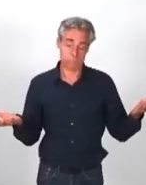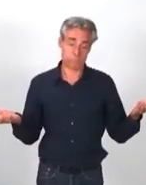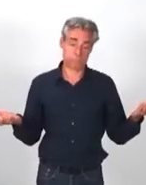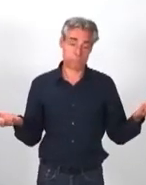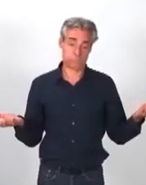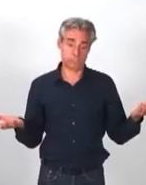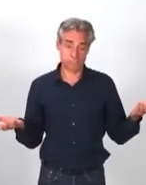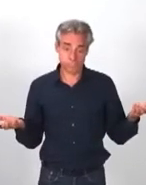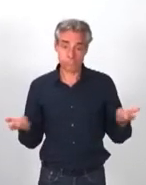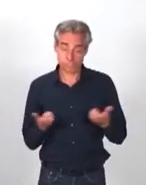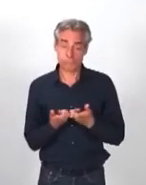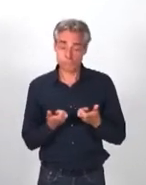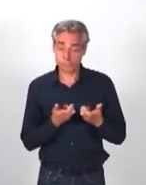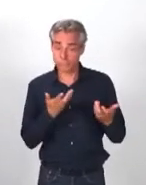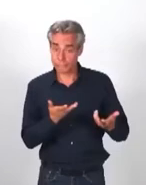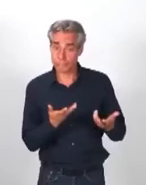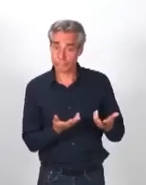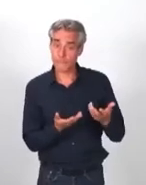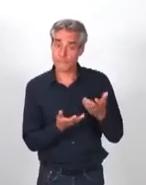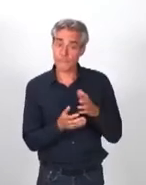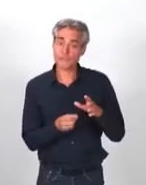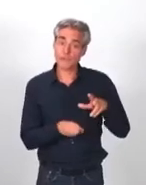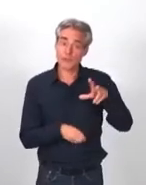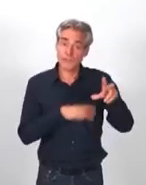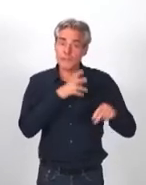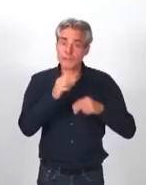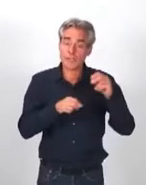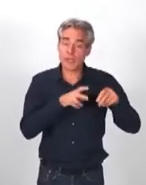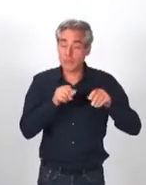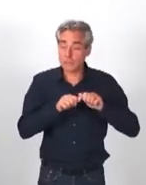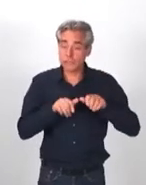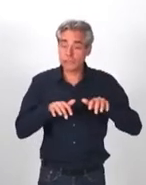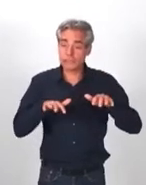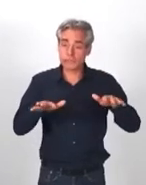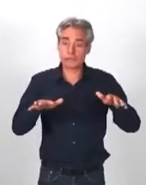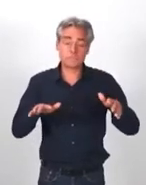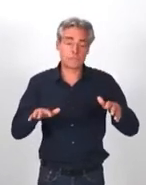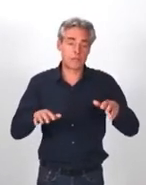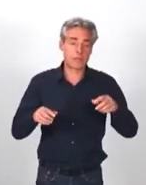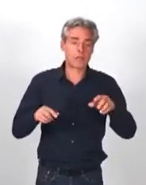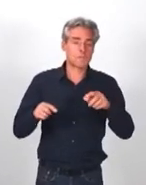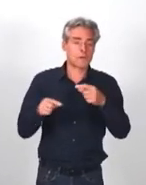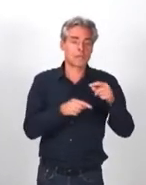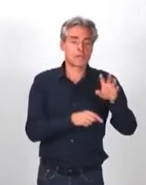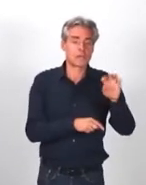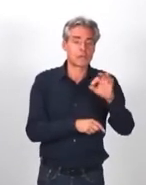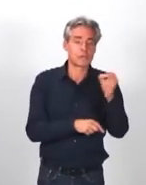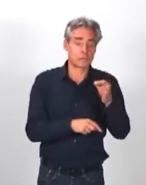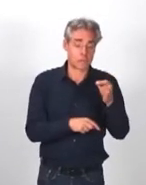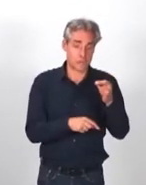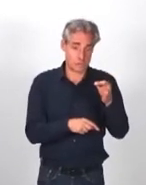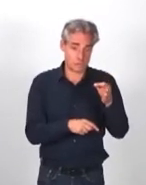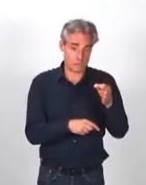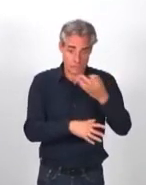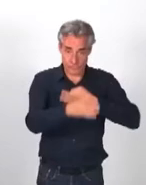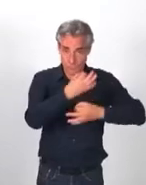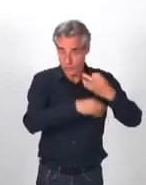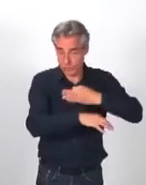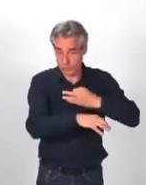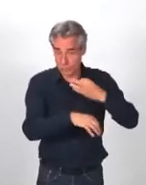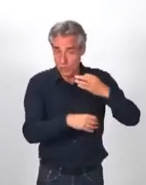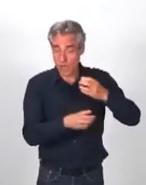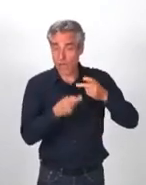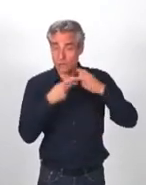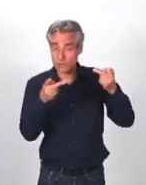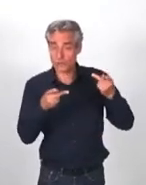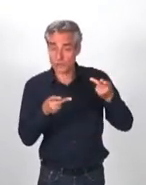et notamment, par exemple, sur la reconquête végétale, vous êtes à peu près à 40% de choses que vous nous aviez annoncées